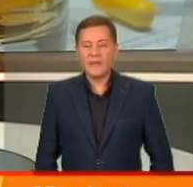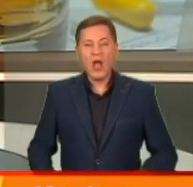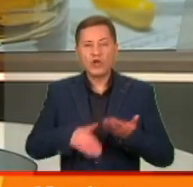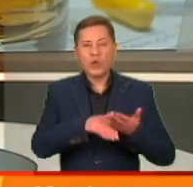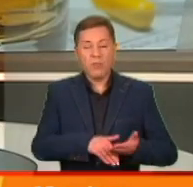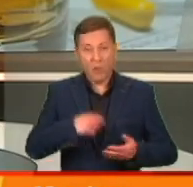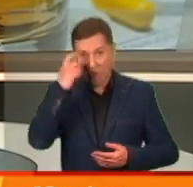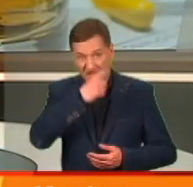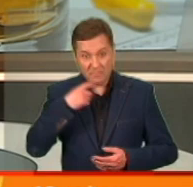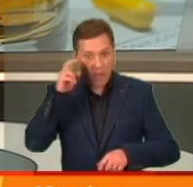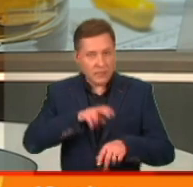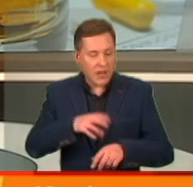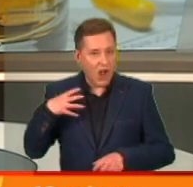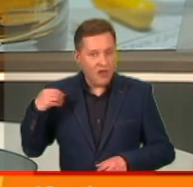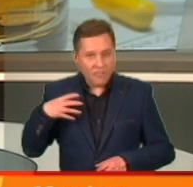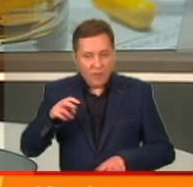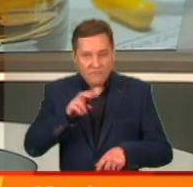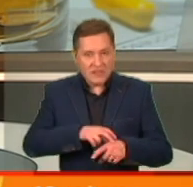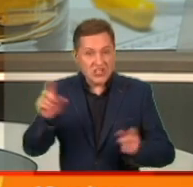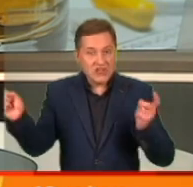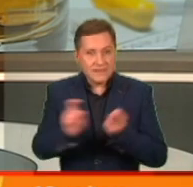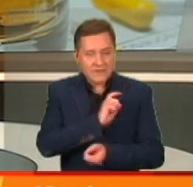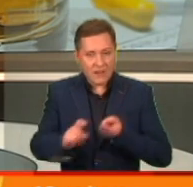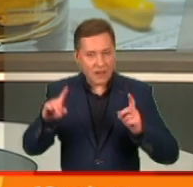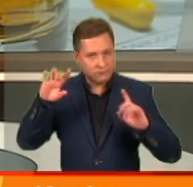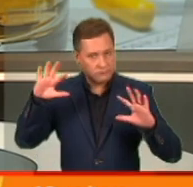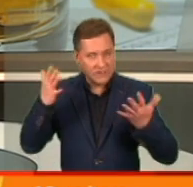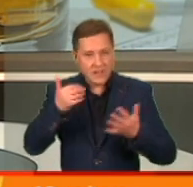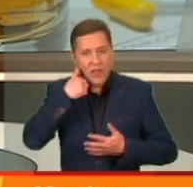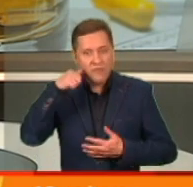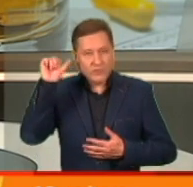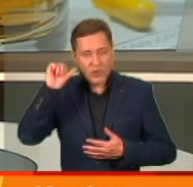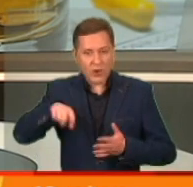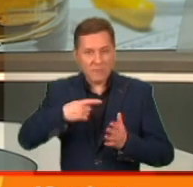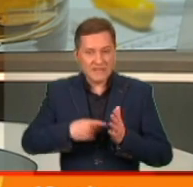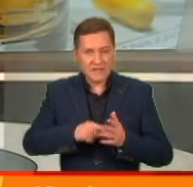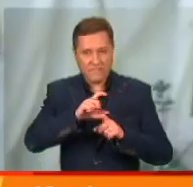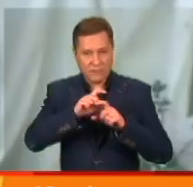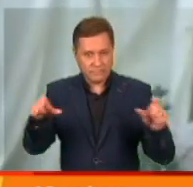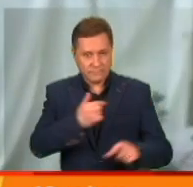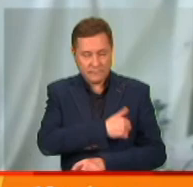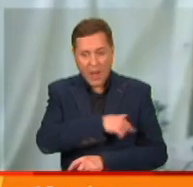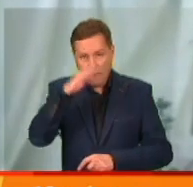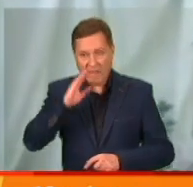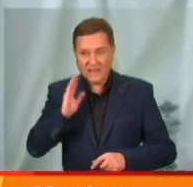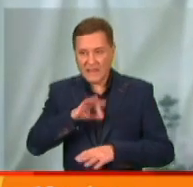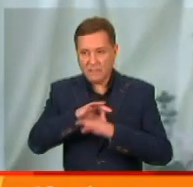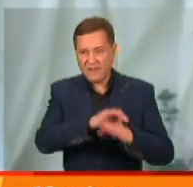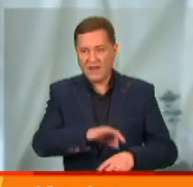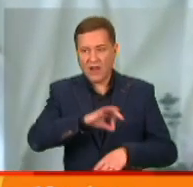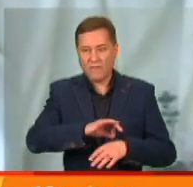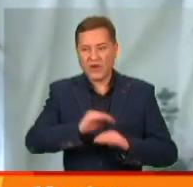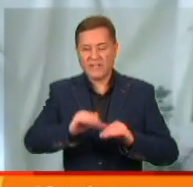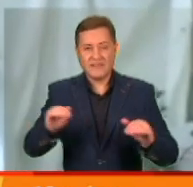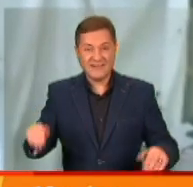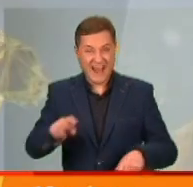Допомога від п'яної лікарки. У Львові медичний скандал. Інцидент стався учора в місцевому Охмадиті. Батьки, що привели хворих дітей до